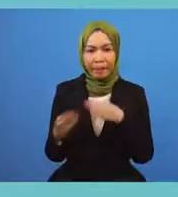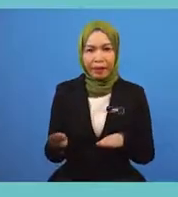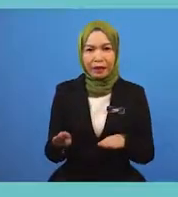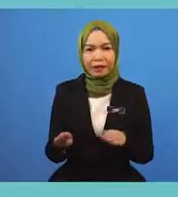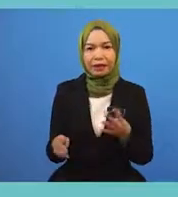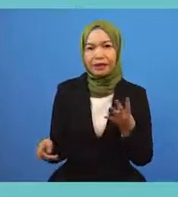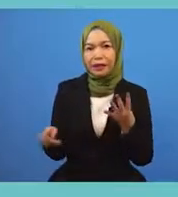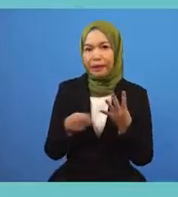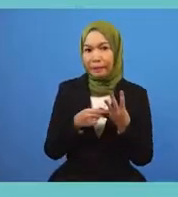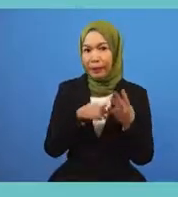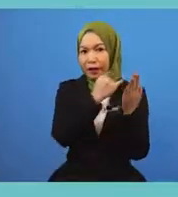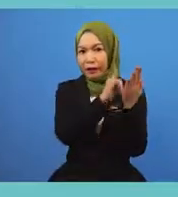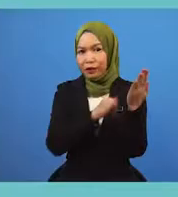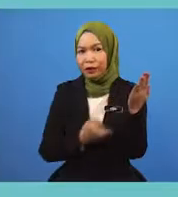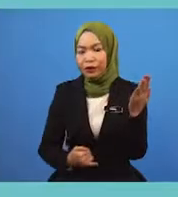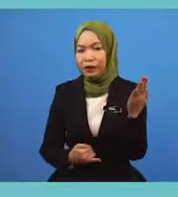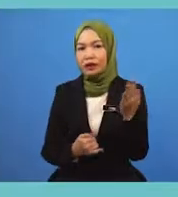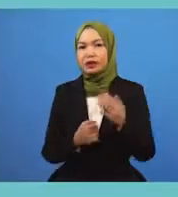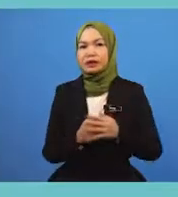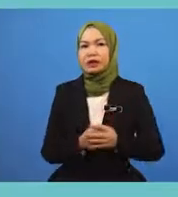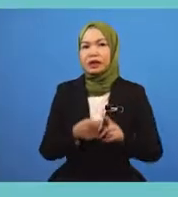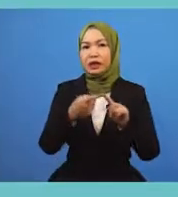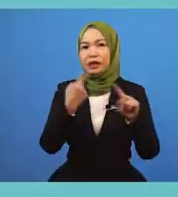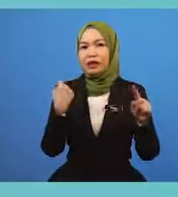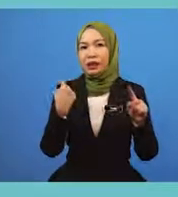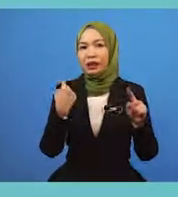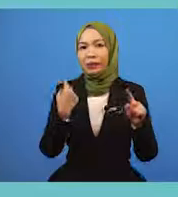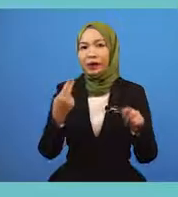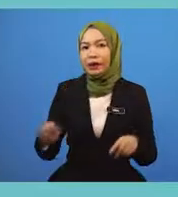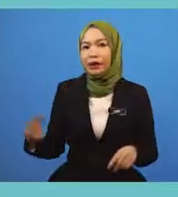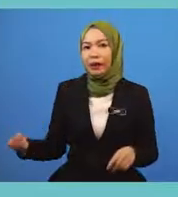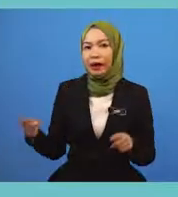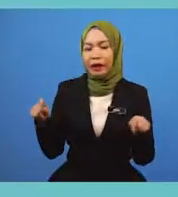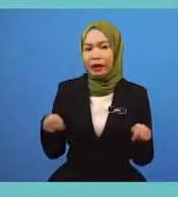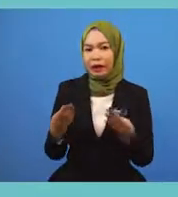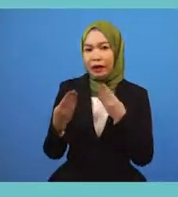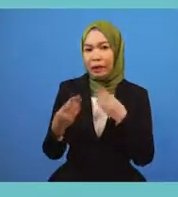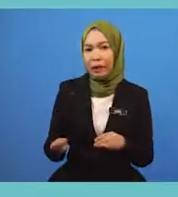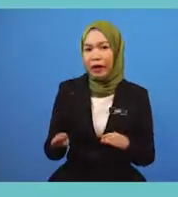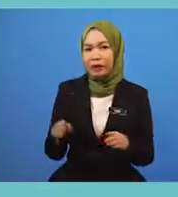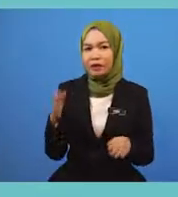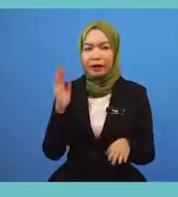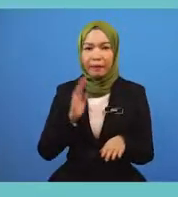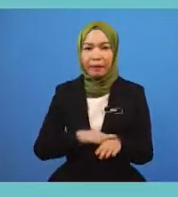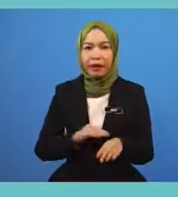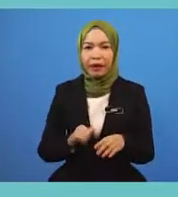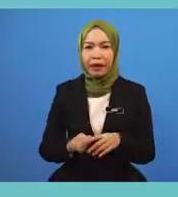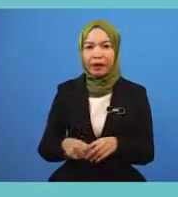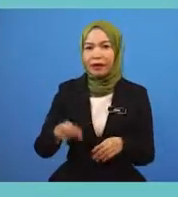pula anak panah daripada bahan tindak balas kepada hasil tindak